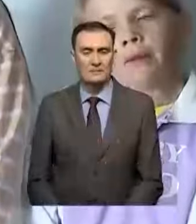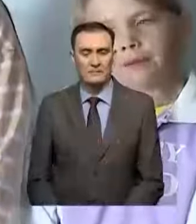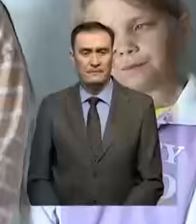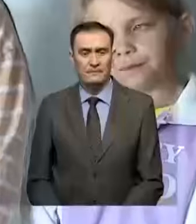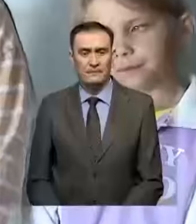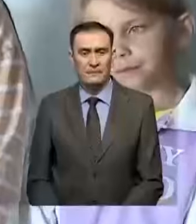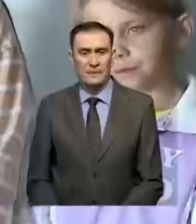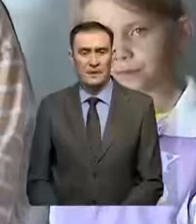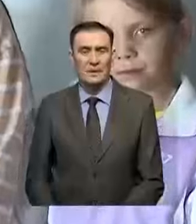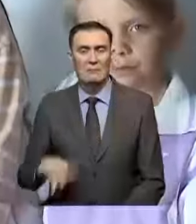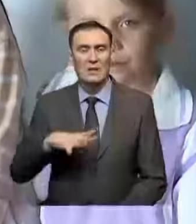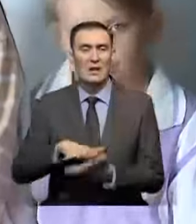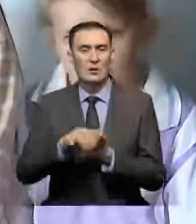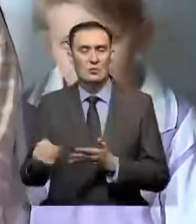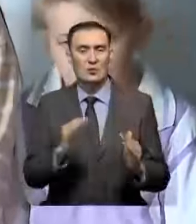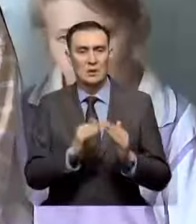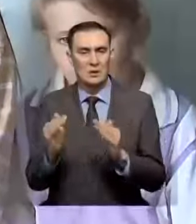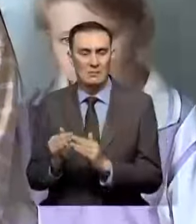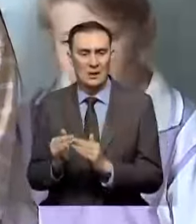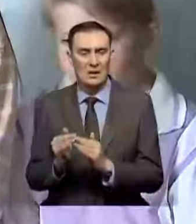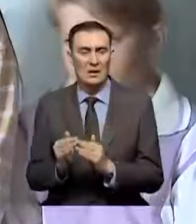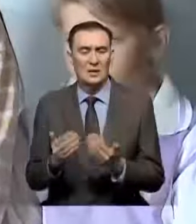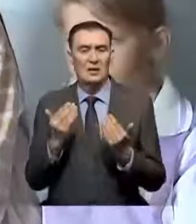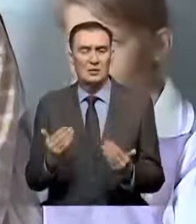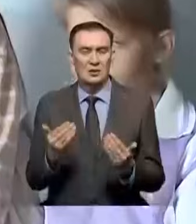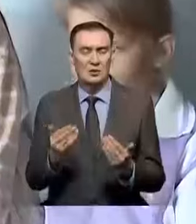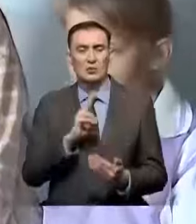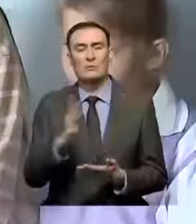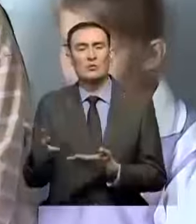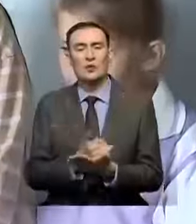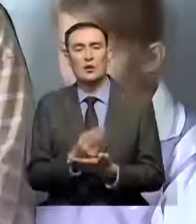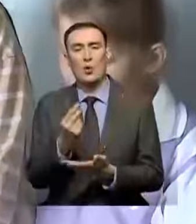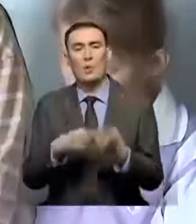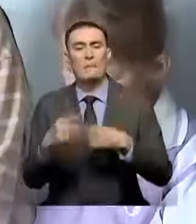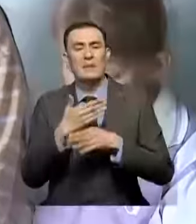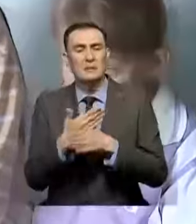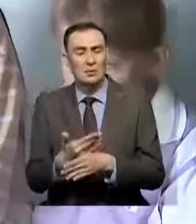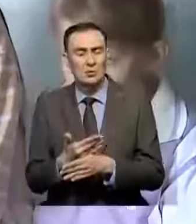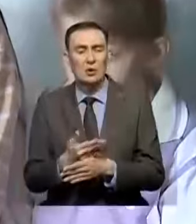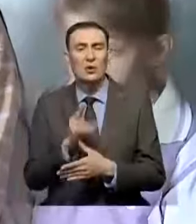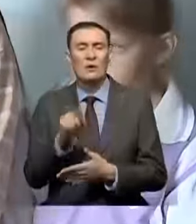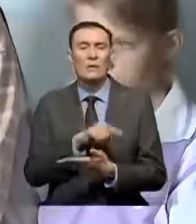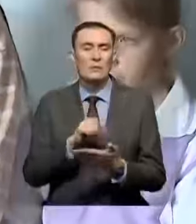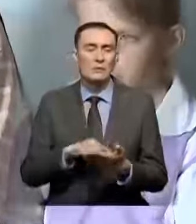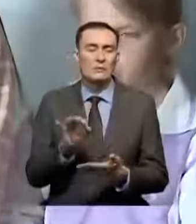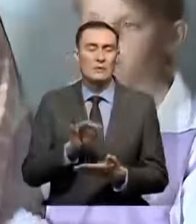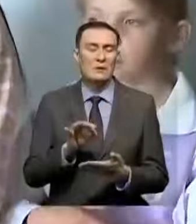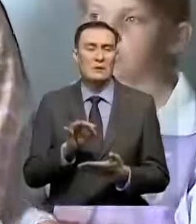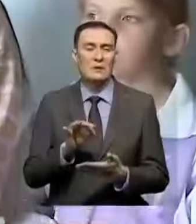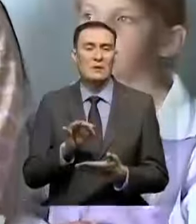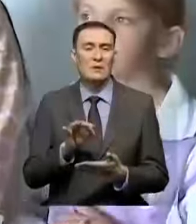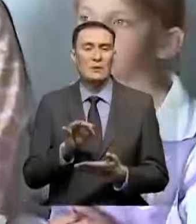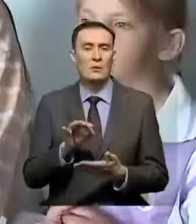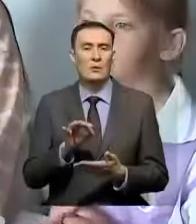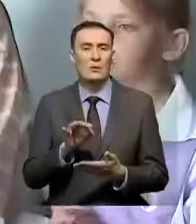да? Разрушены дома. Значит, как получают компенсацию? Как, значит, дается жилье? И вот со